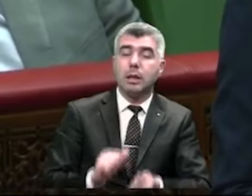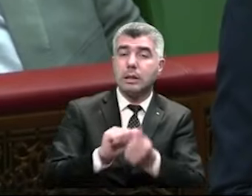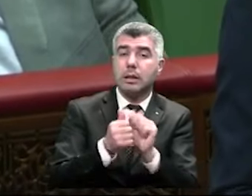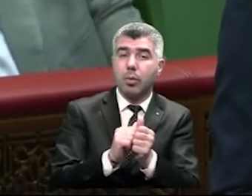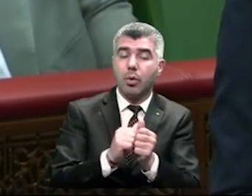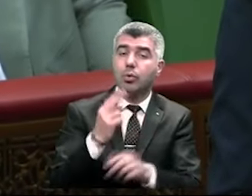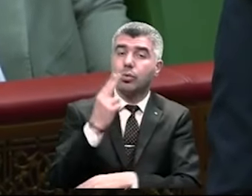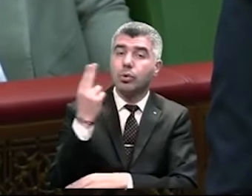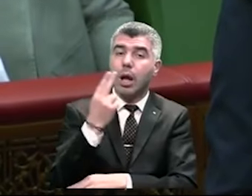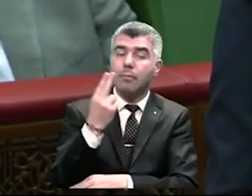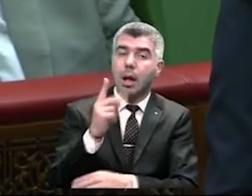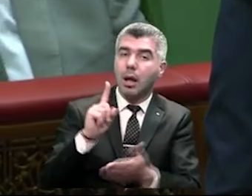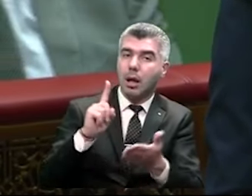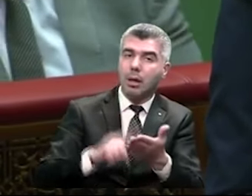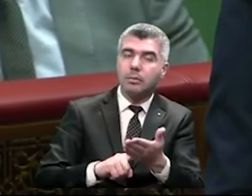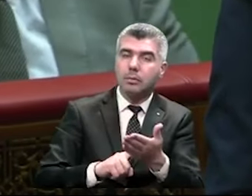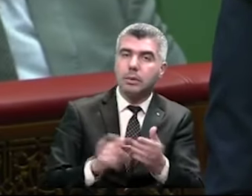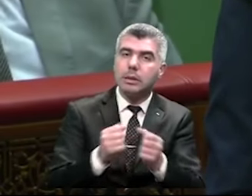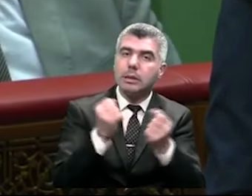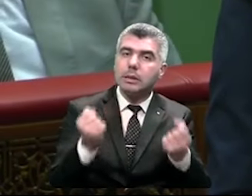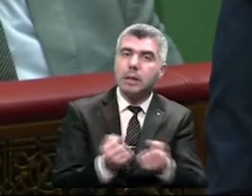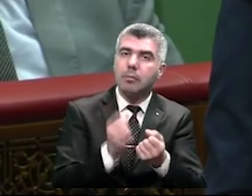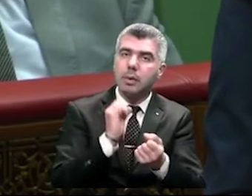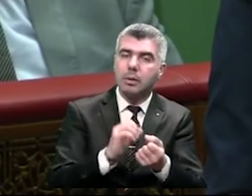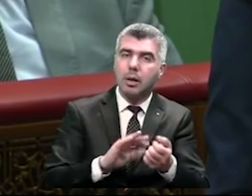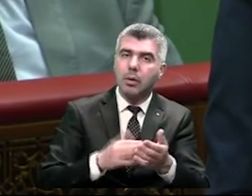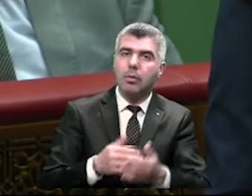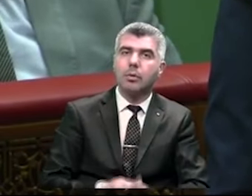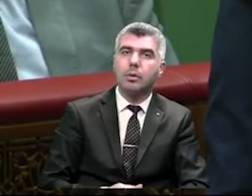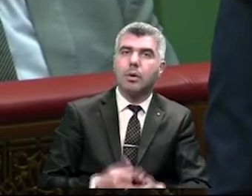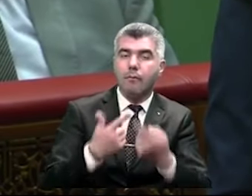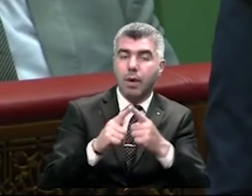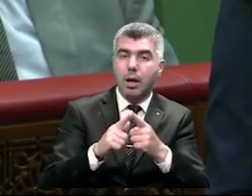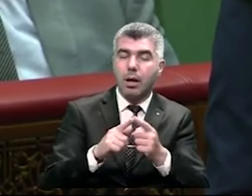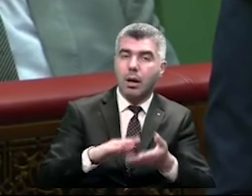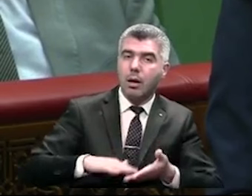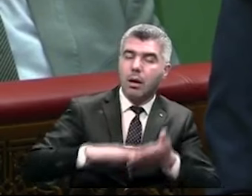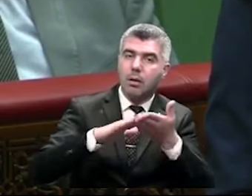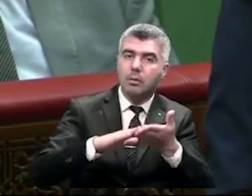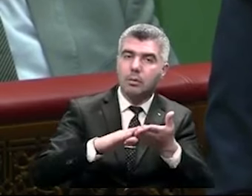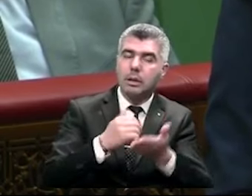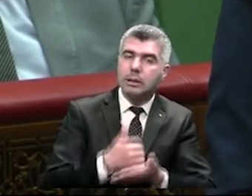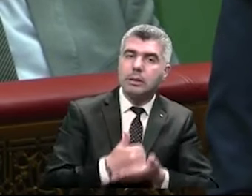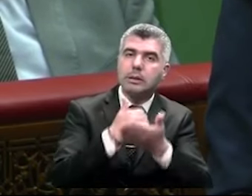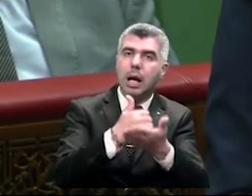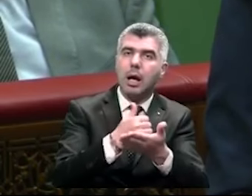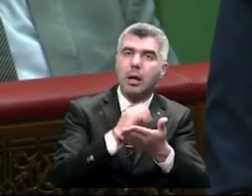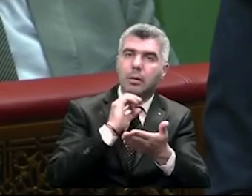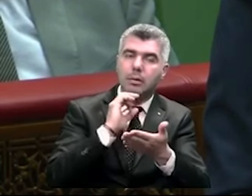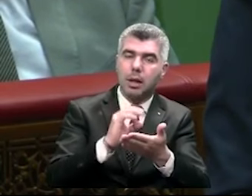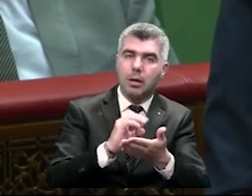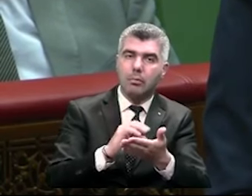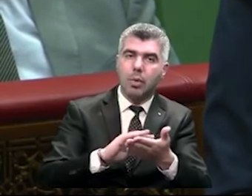الجامعيه باعتبارها رافعه التنميه بالنظر لاثارها الايجابيه من دعم الامكانيات